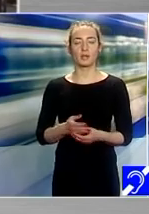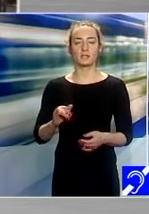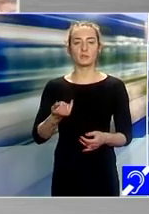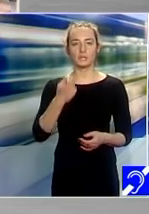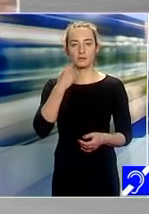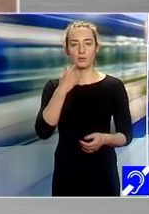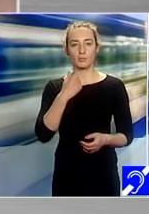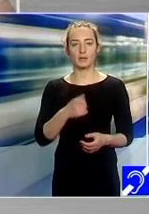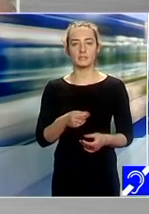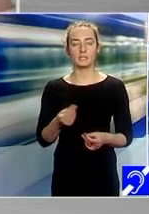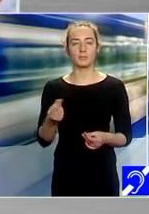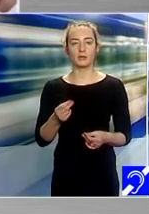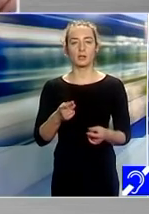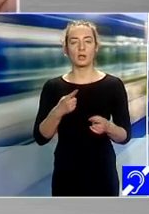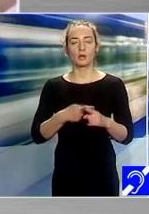multiple formulare care